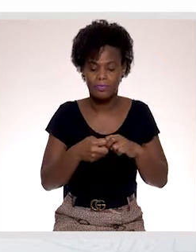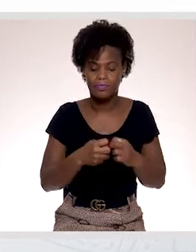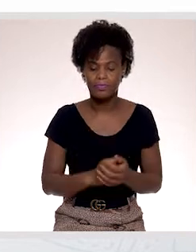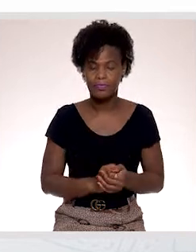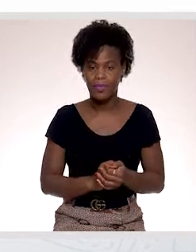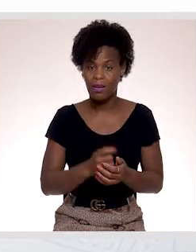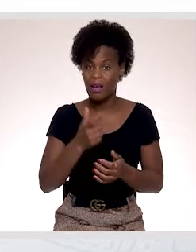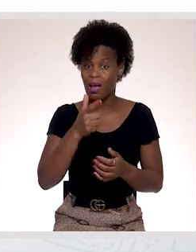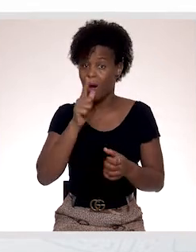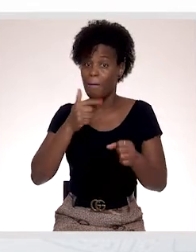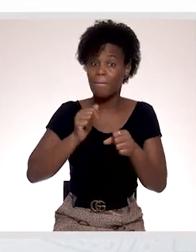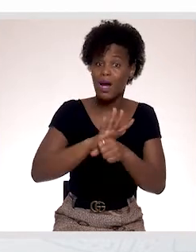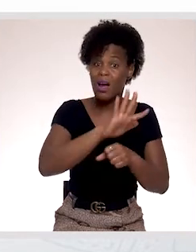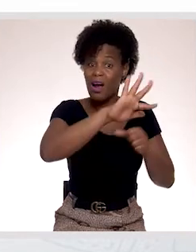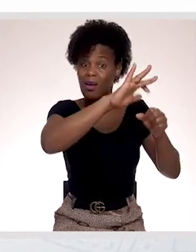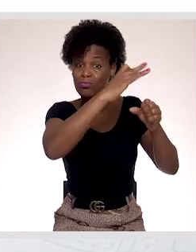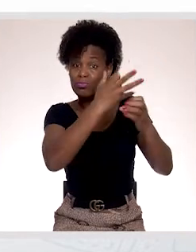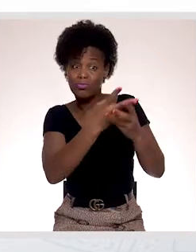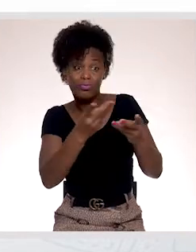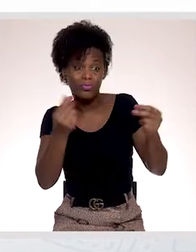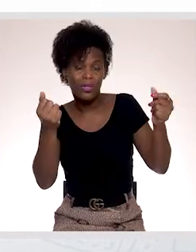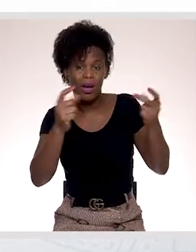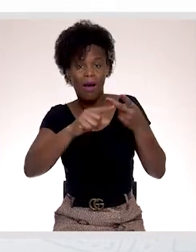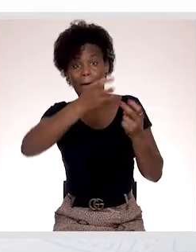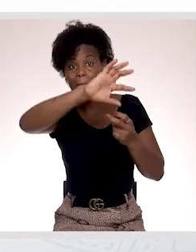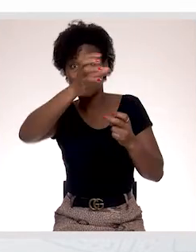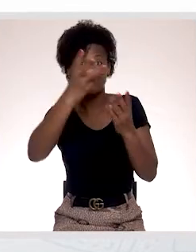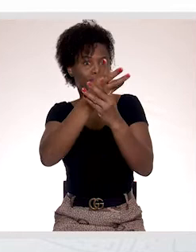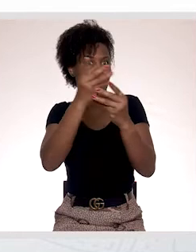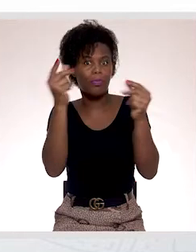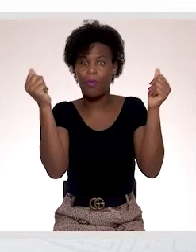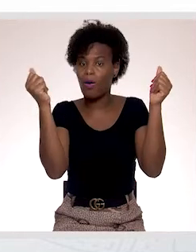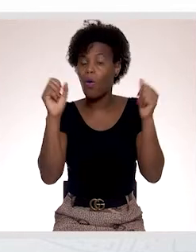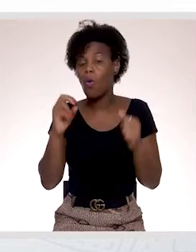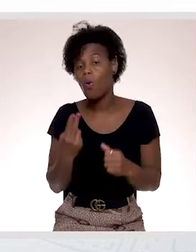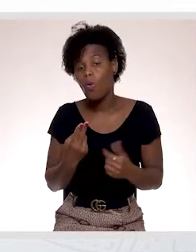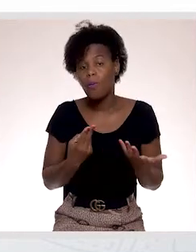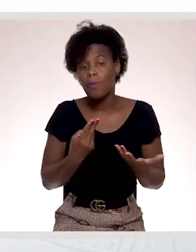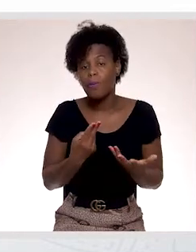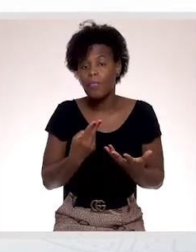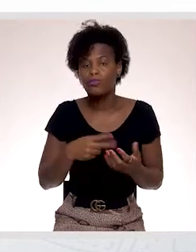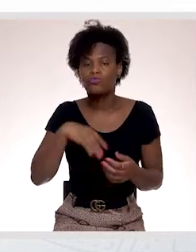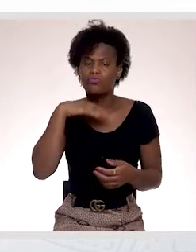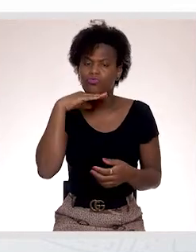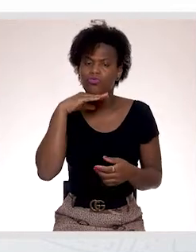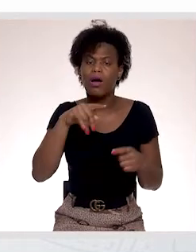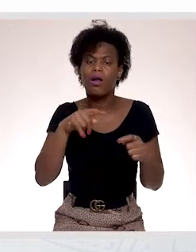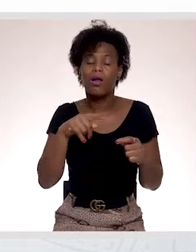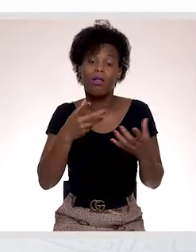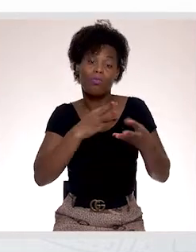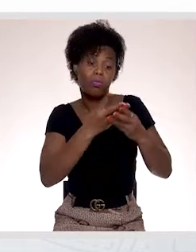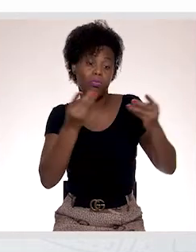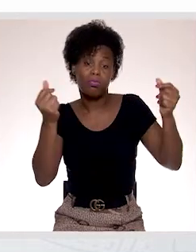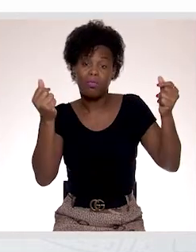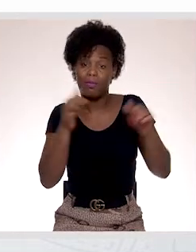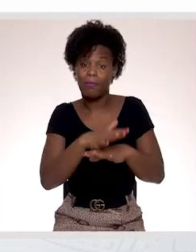Les océans vont disparaître, des pays peuvent disparaître, ou alors la pollution va disparaître.